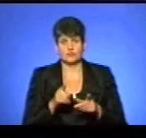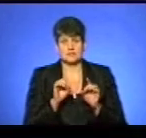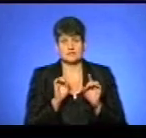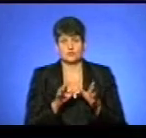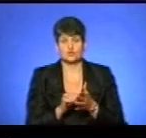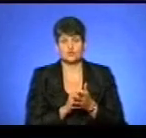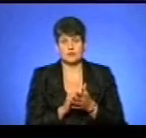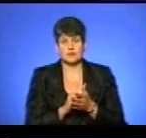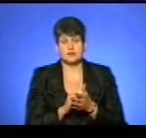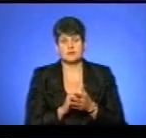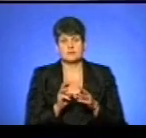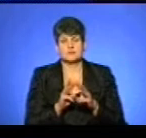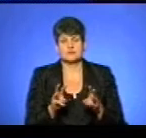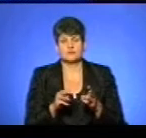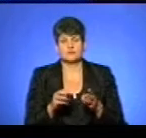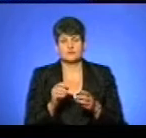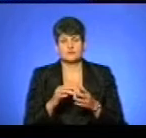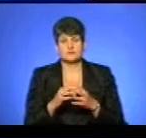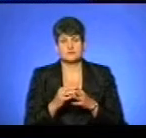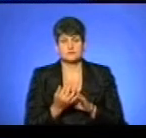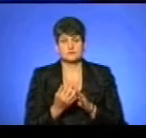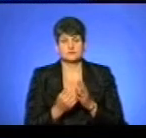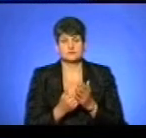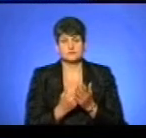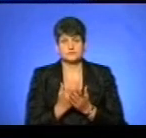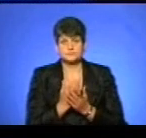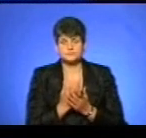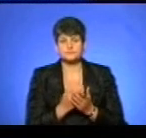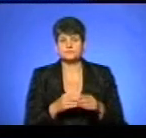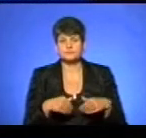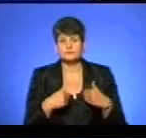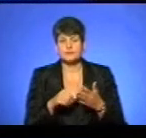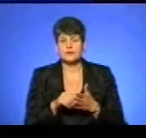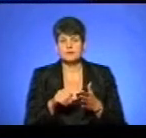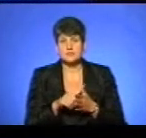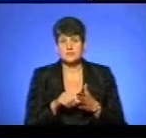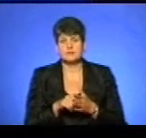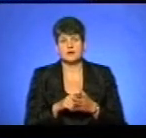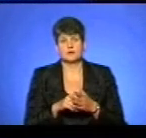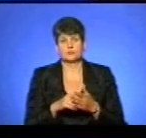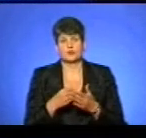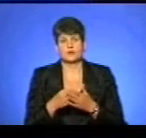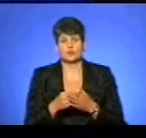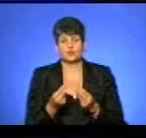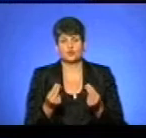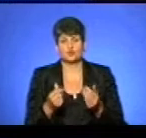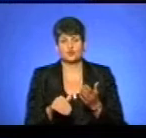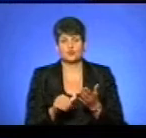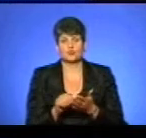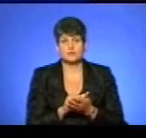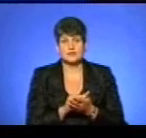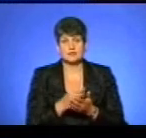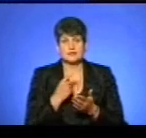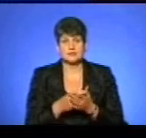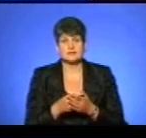документи Мінерполітики, є комісія Мінерполітики, представляють проектно-кошторисну документацію, де визначено вартість. Угу.